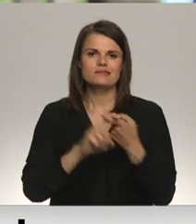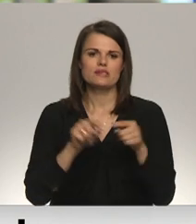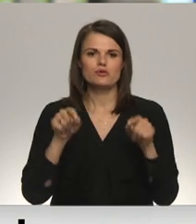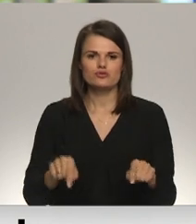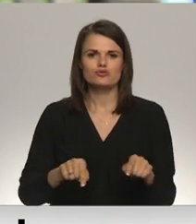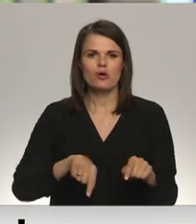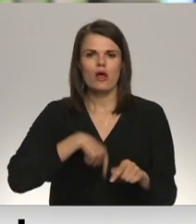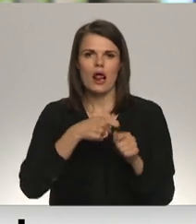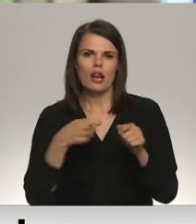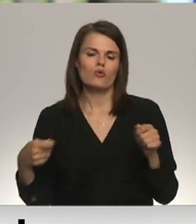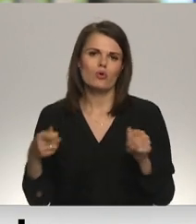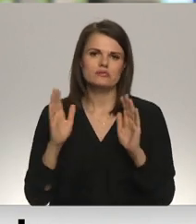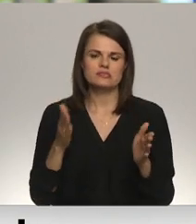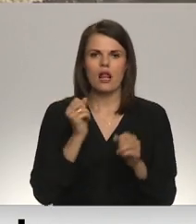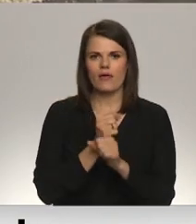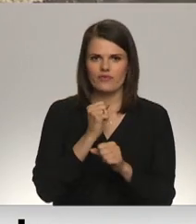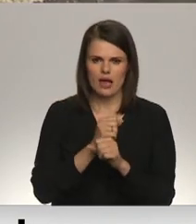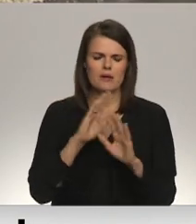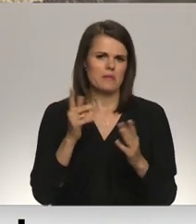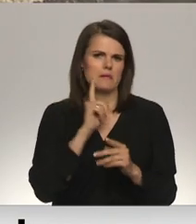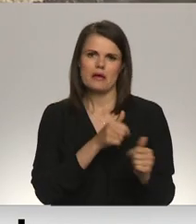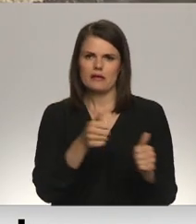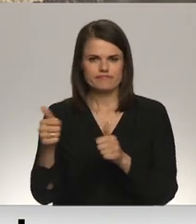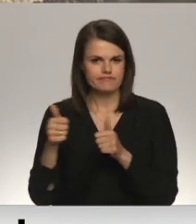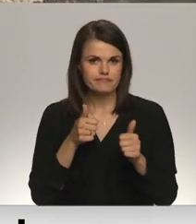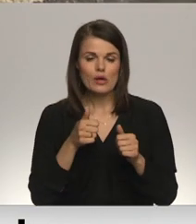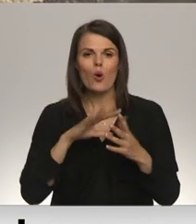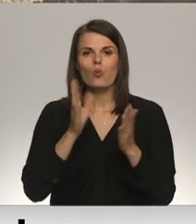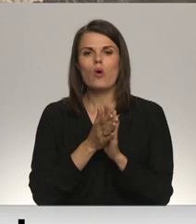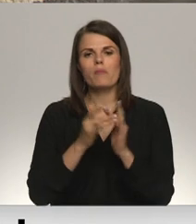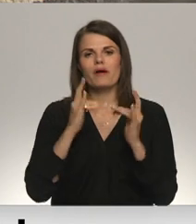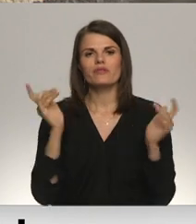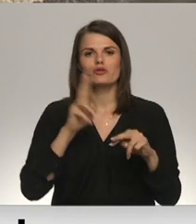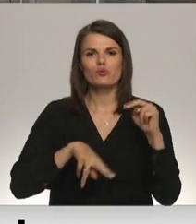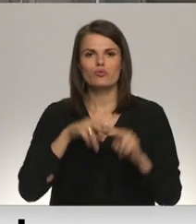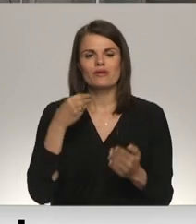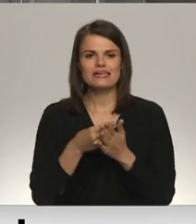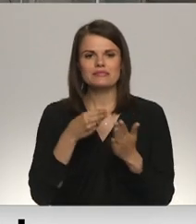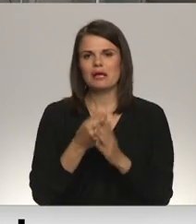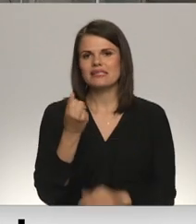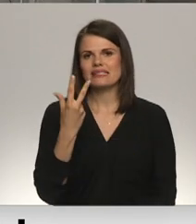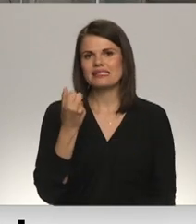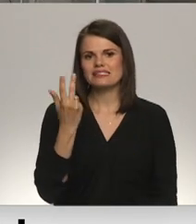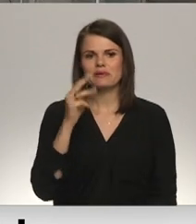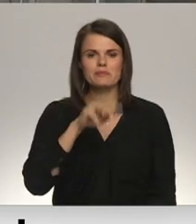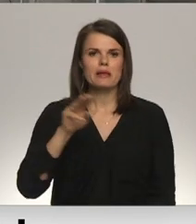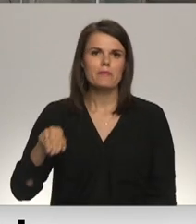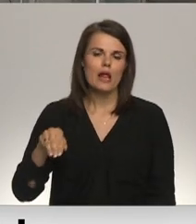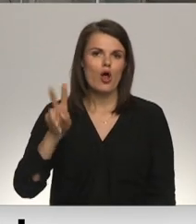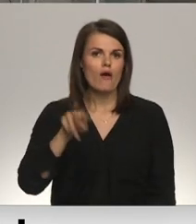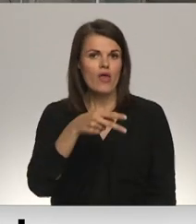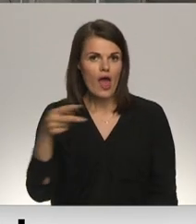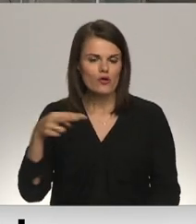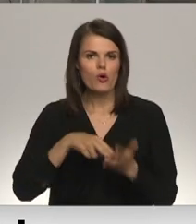šiem ielgušajiem ceļa darbiem. Kopā Brahsas tilta būvniecība izmaksās vairāk nekā 13 miljonus eiro, un